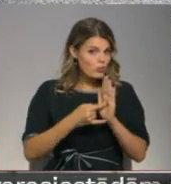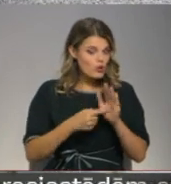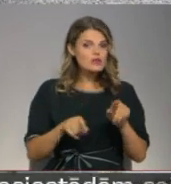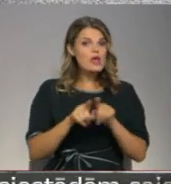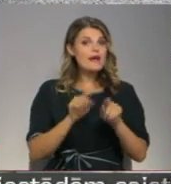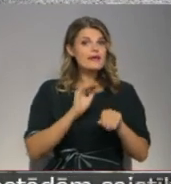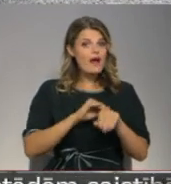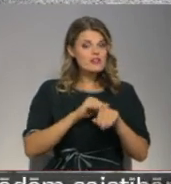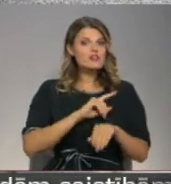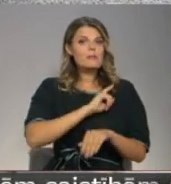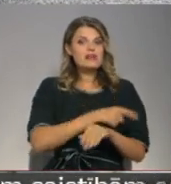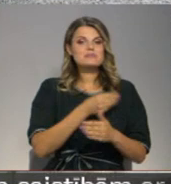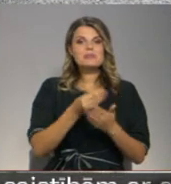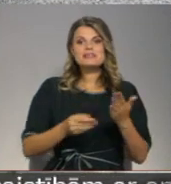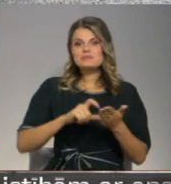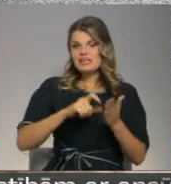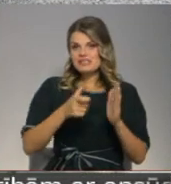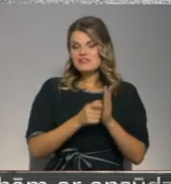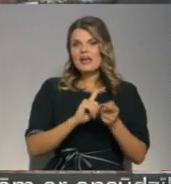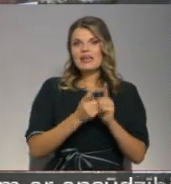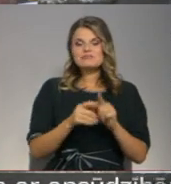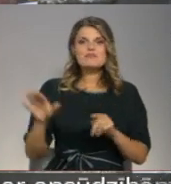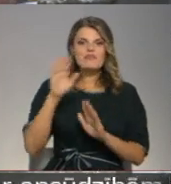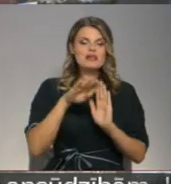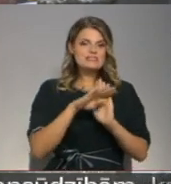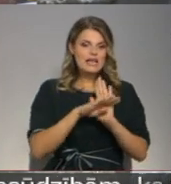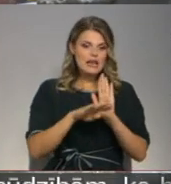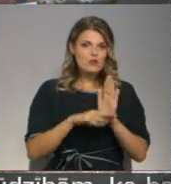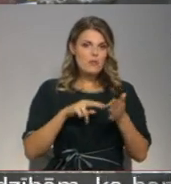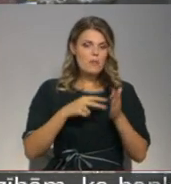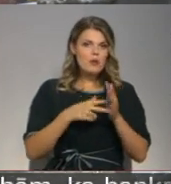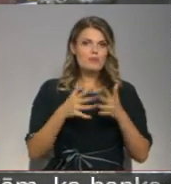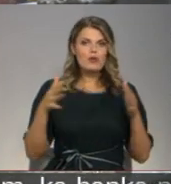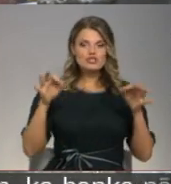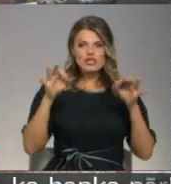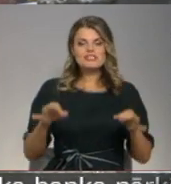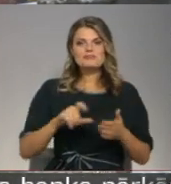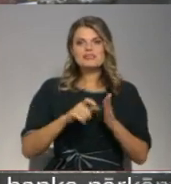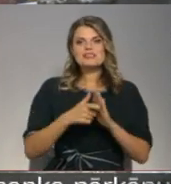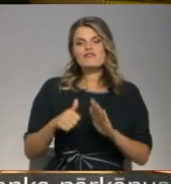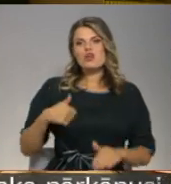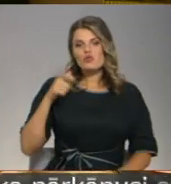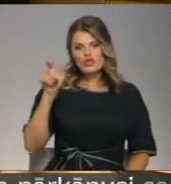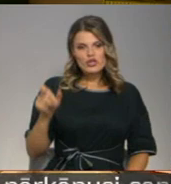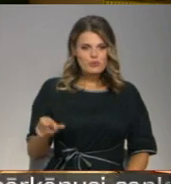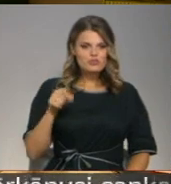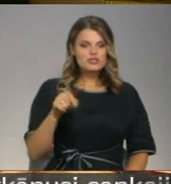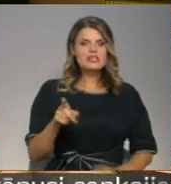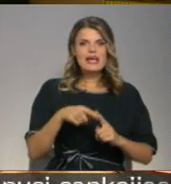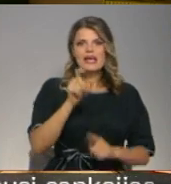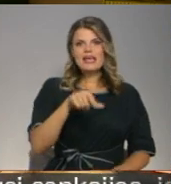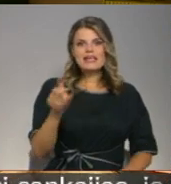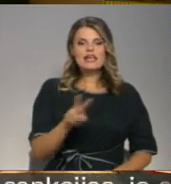par iespējām dzīvokli izpirkt. Izmaiņas valsts normatīvajos aktos paredz plašākas tiesības dzīvokļu īpašniekiem. Tie īrnieki,